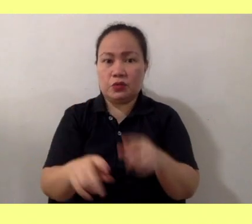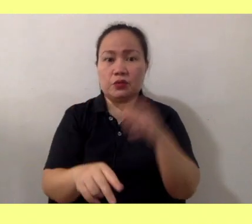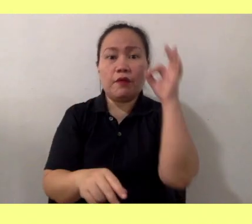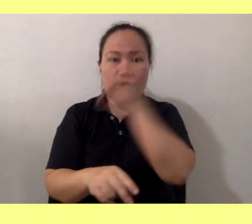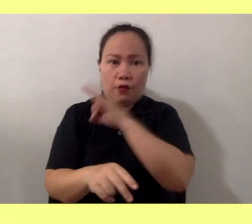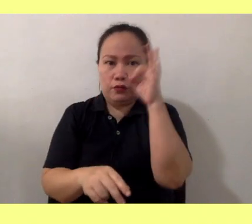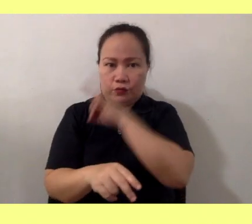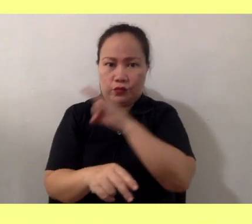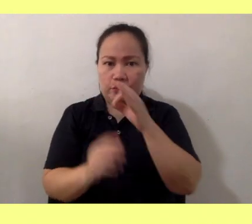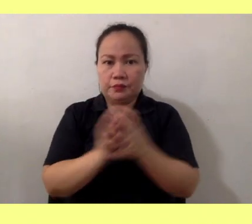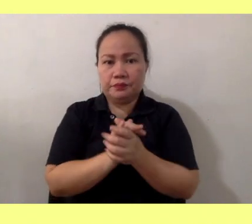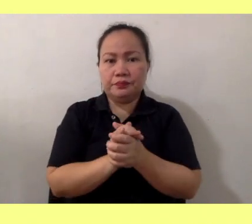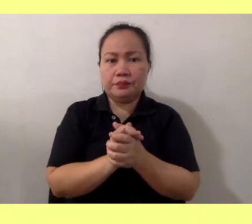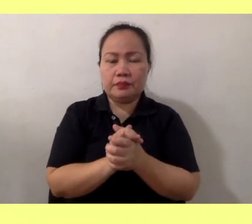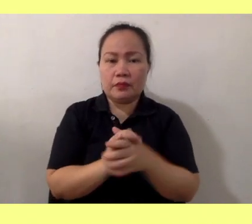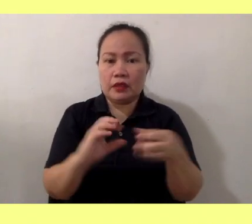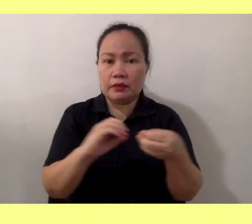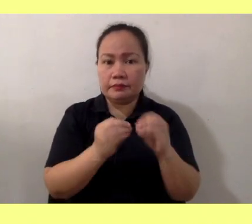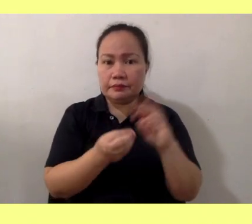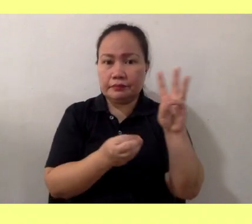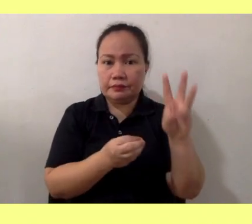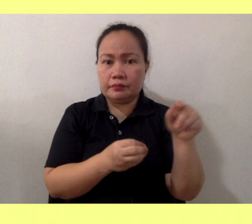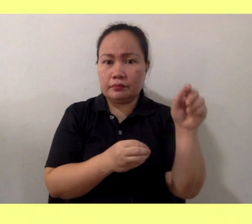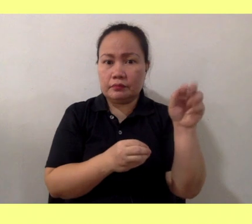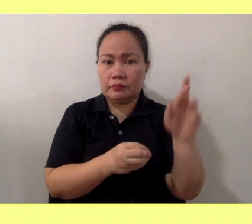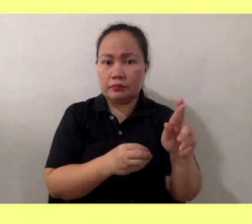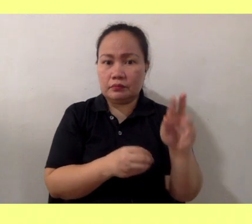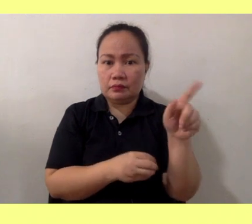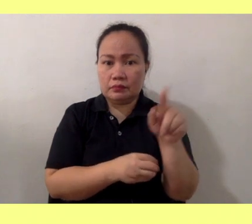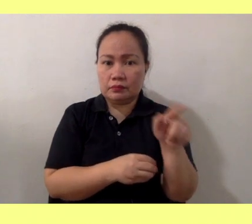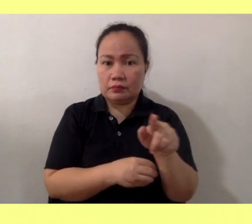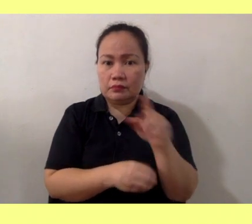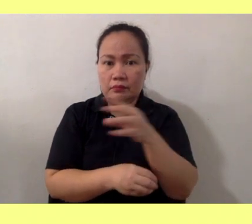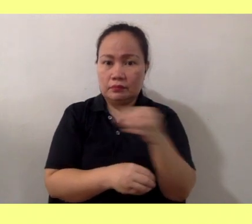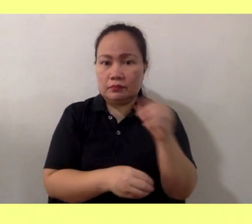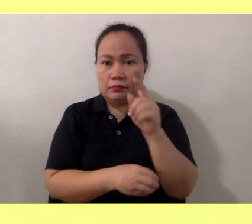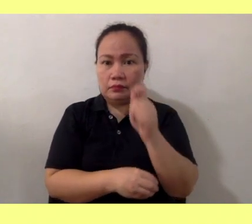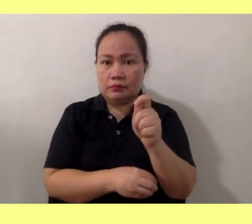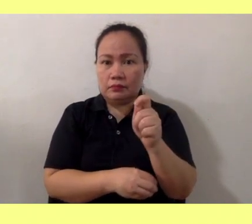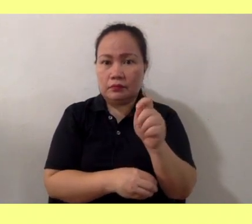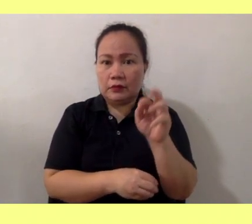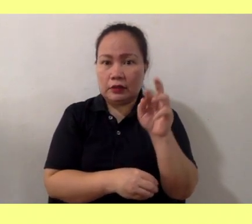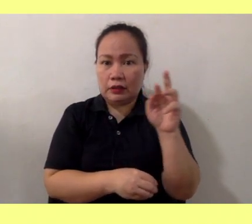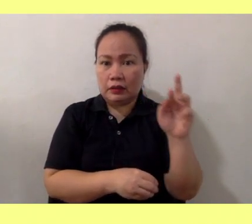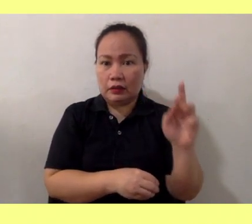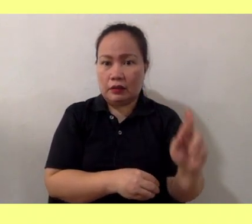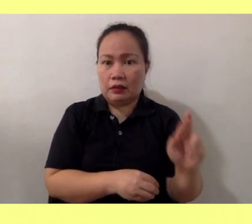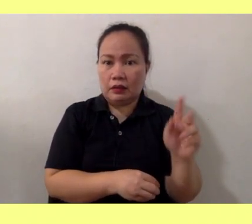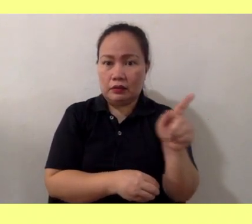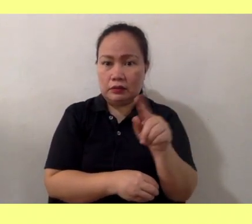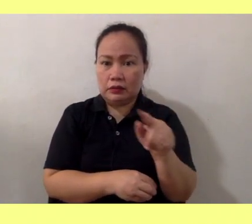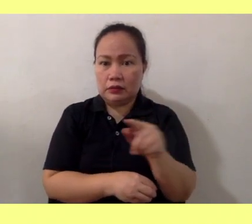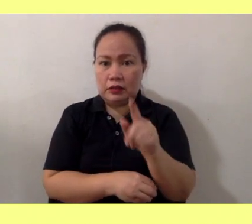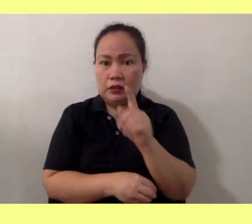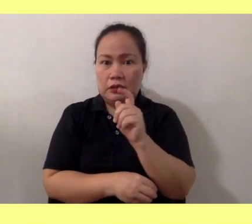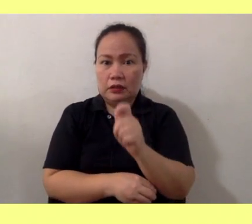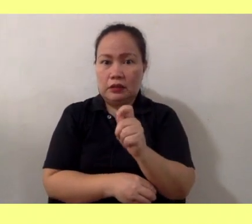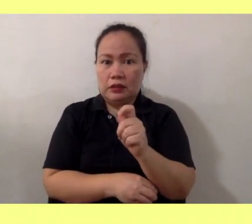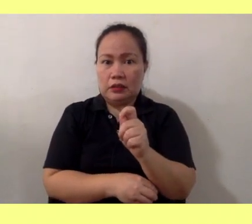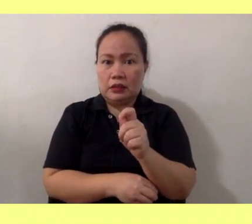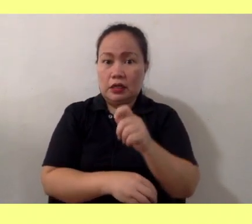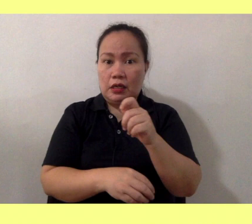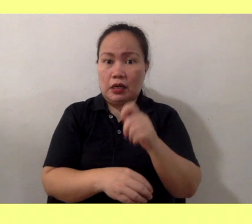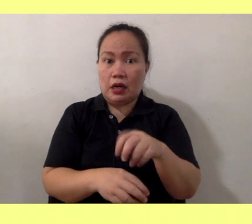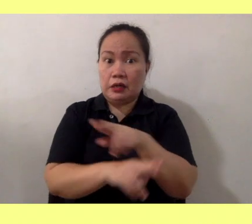Hindi kasama si I. So, non-coplanar. So, this is false. Next, R, Z,